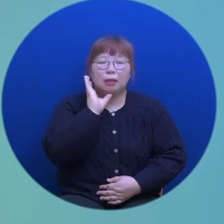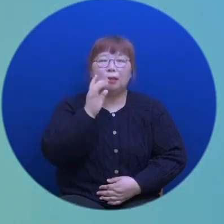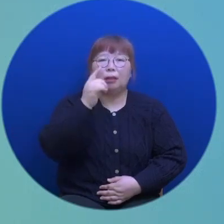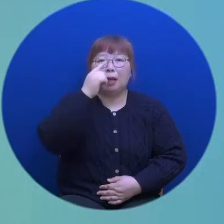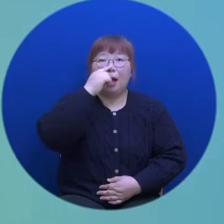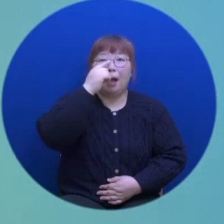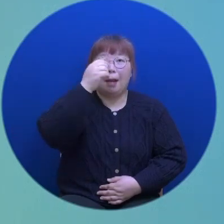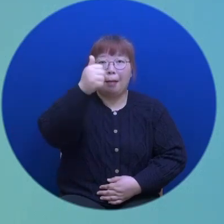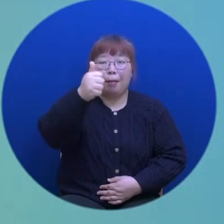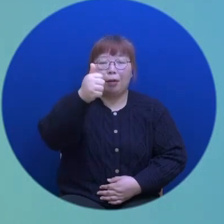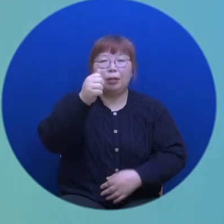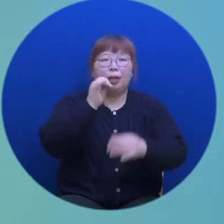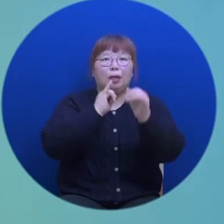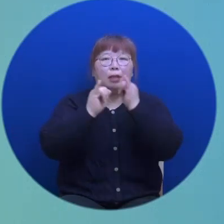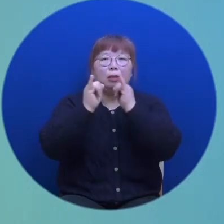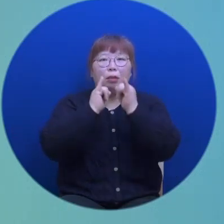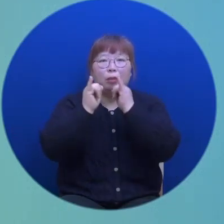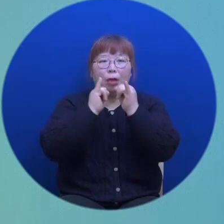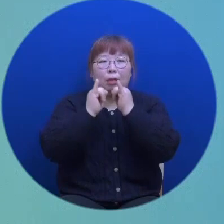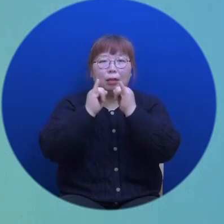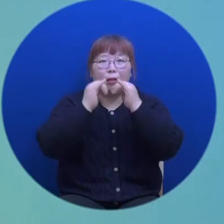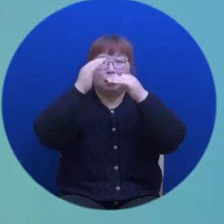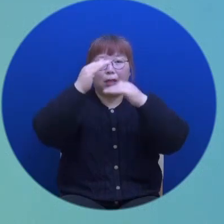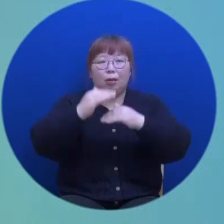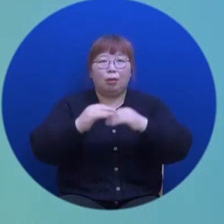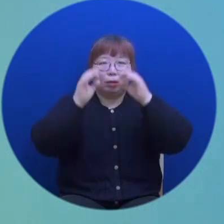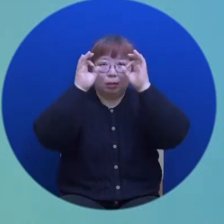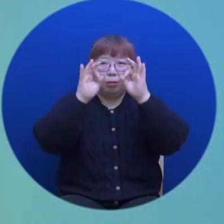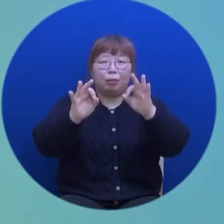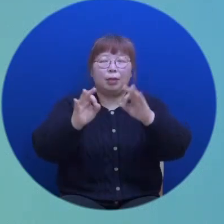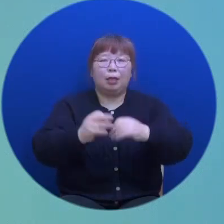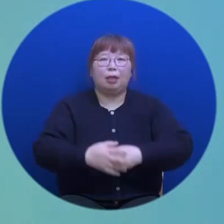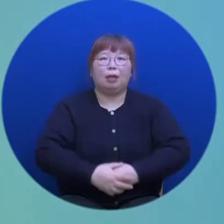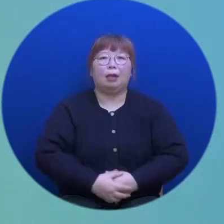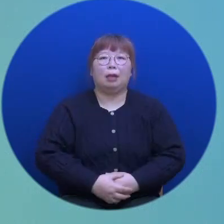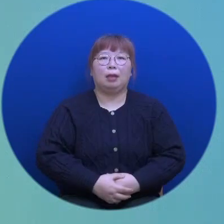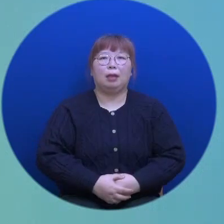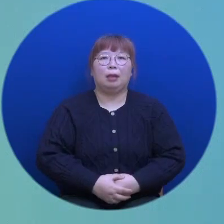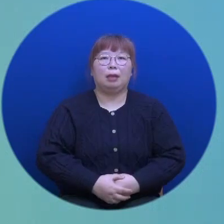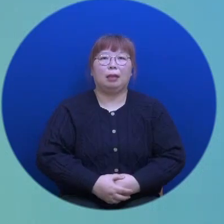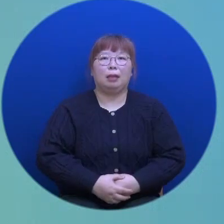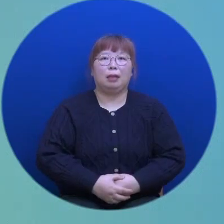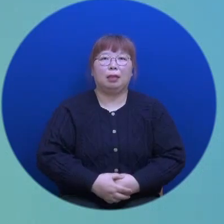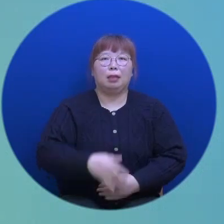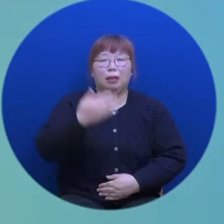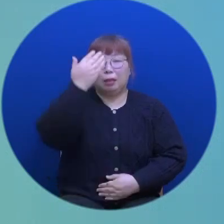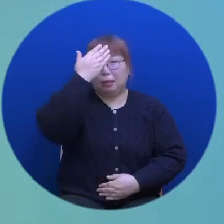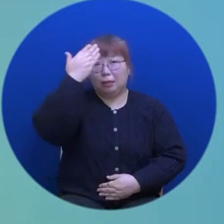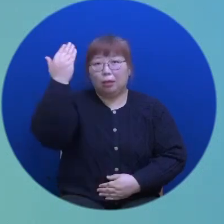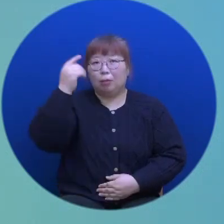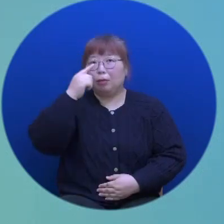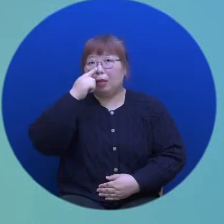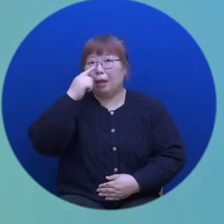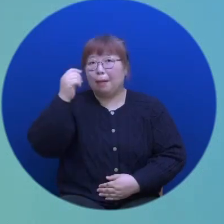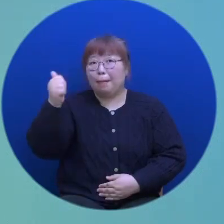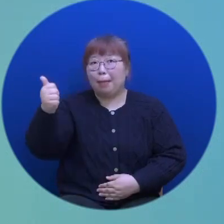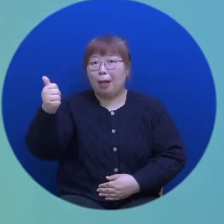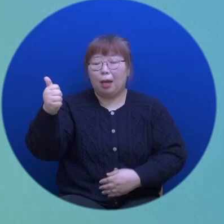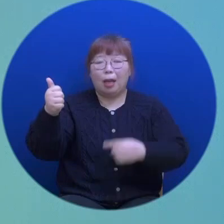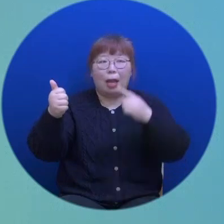아버지가 인터뷰하는 내용들을 봅니다. 이 젊은 아빠의 아버지들이